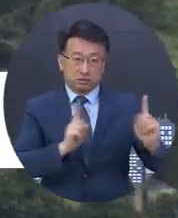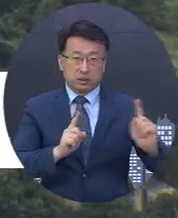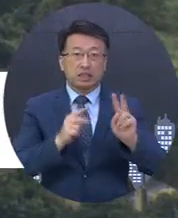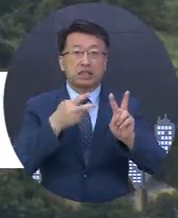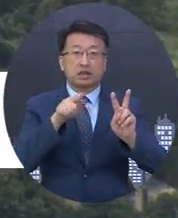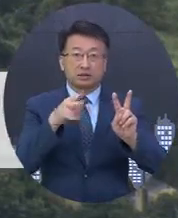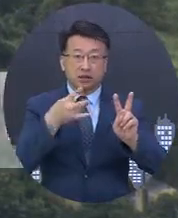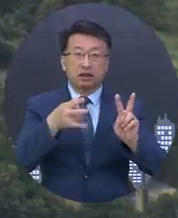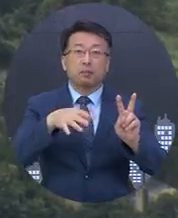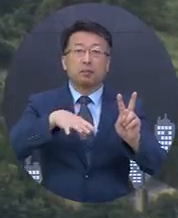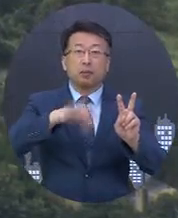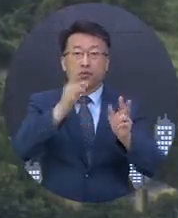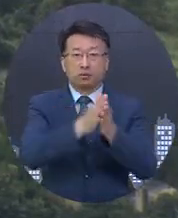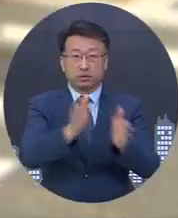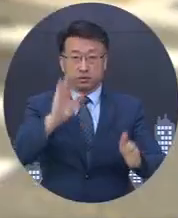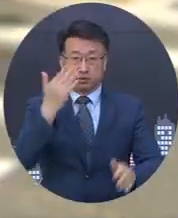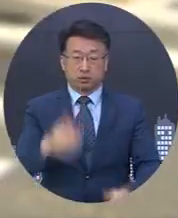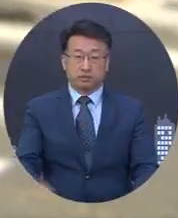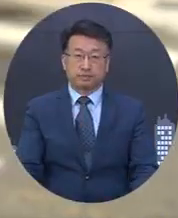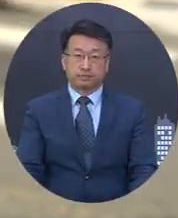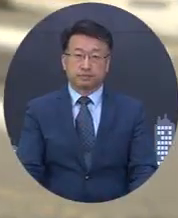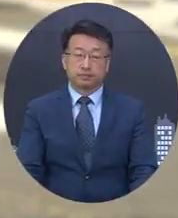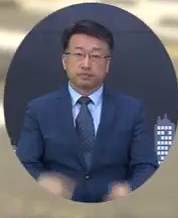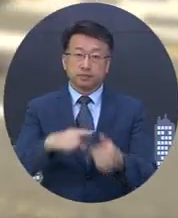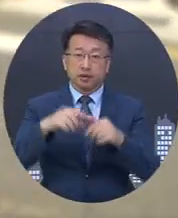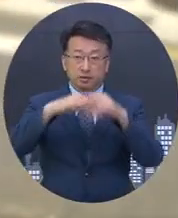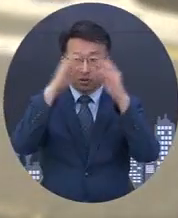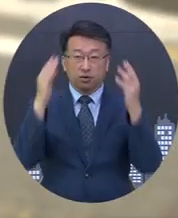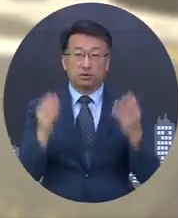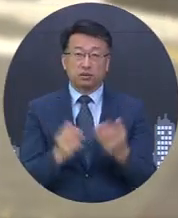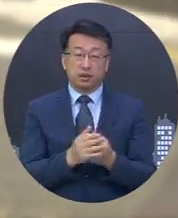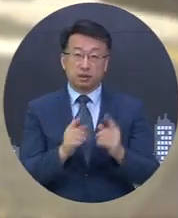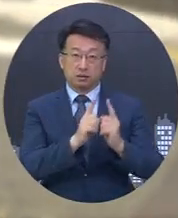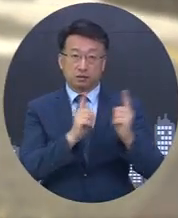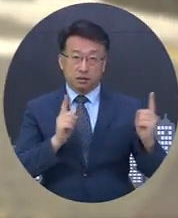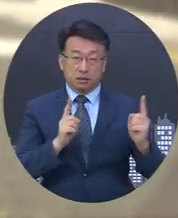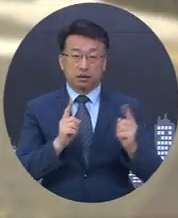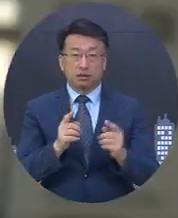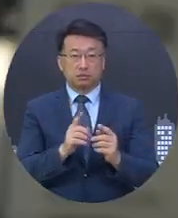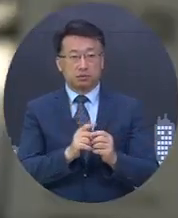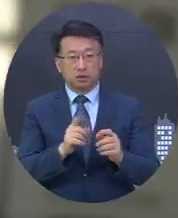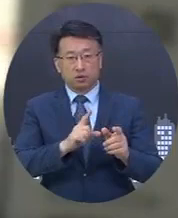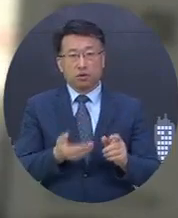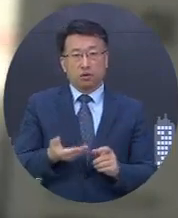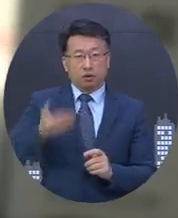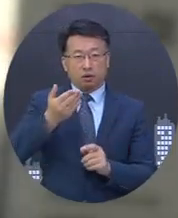2단계가 적용됩니다. 방역당국은 경남 전역의 거리두기를 격상하는 방안에